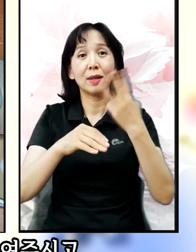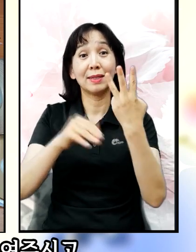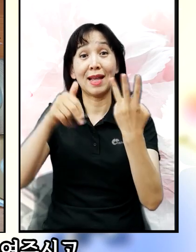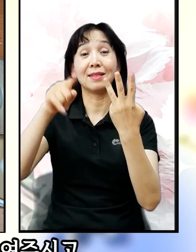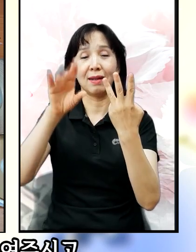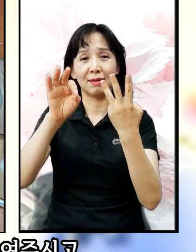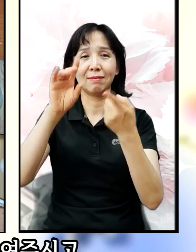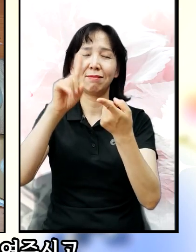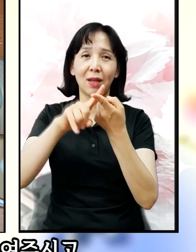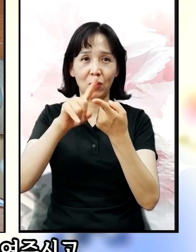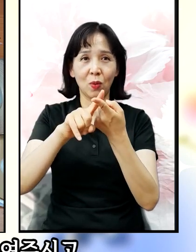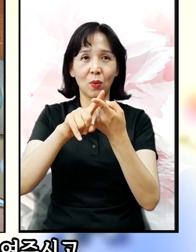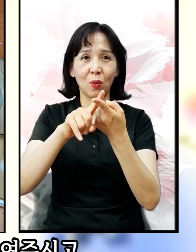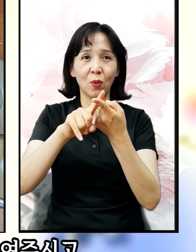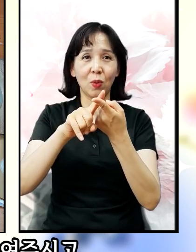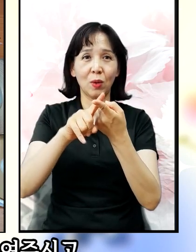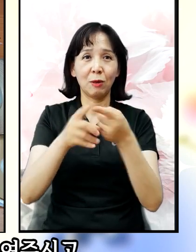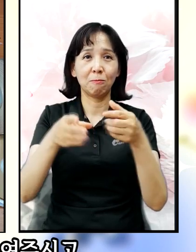3장을